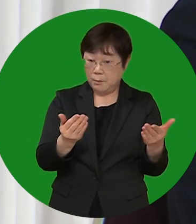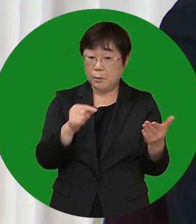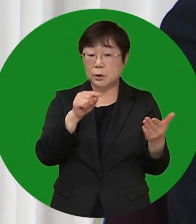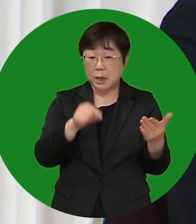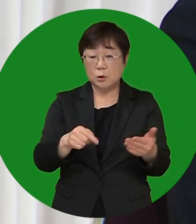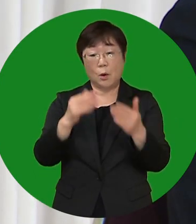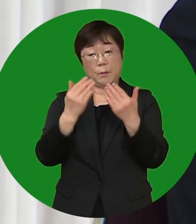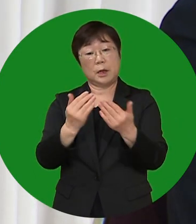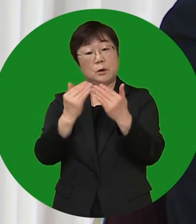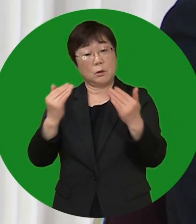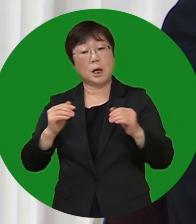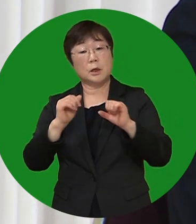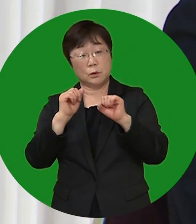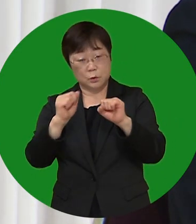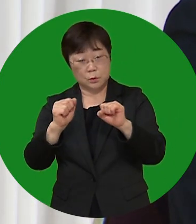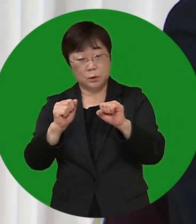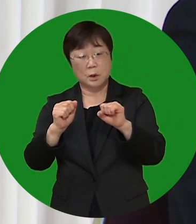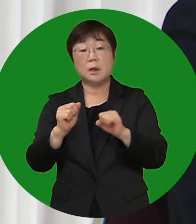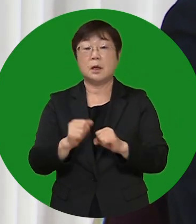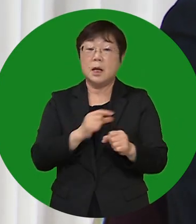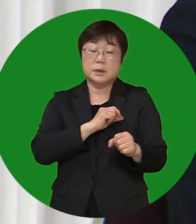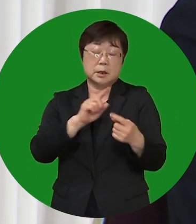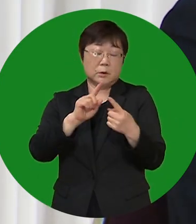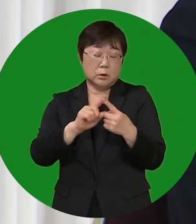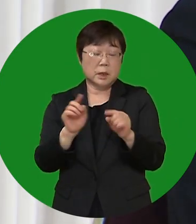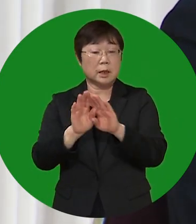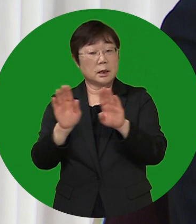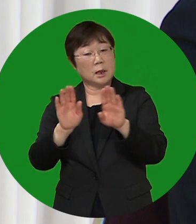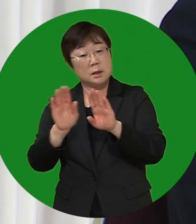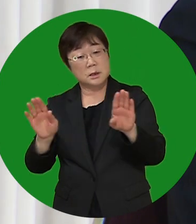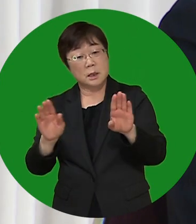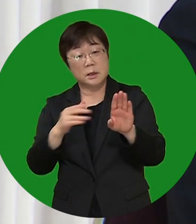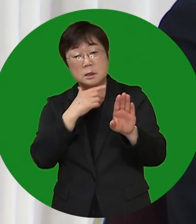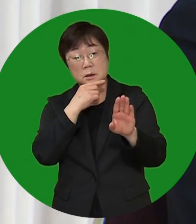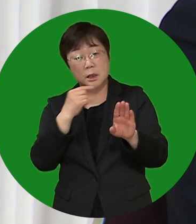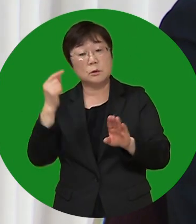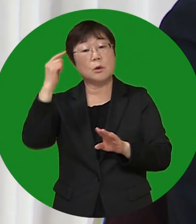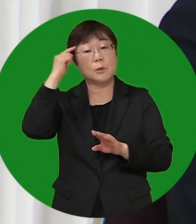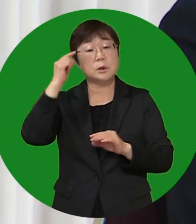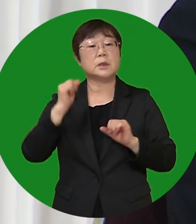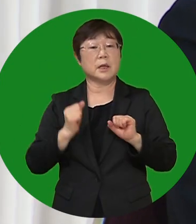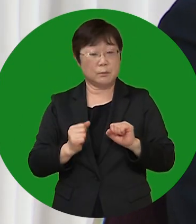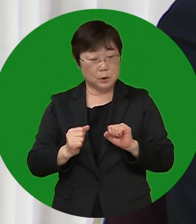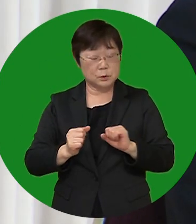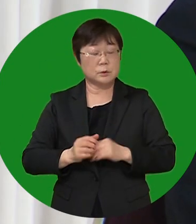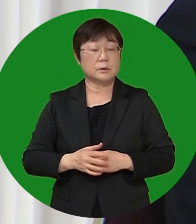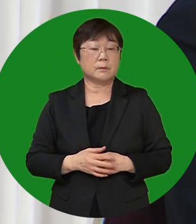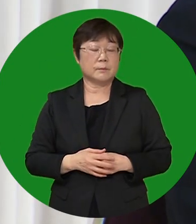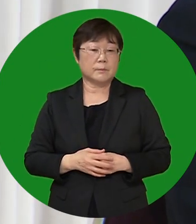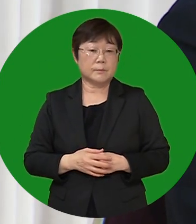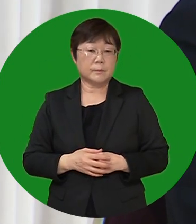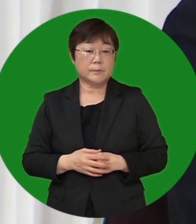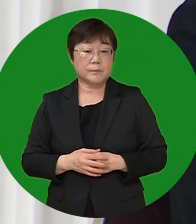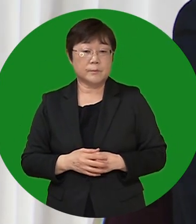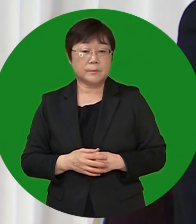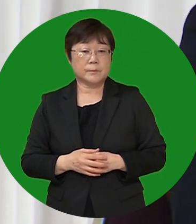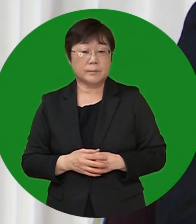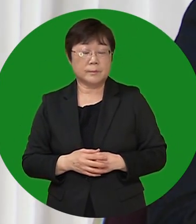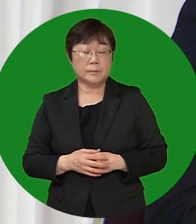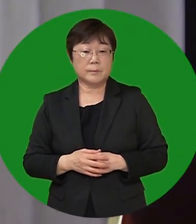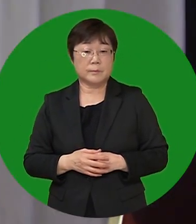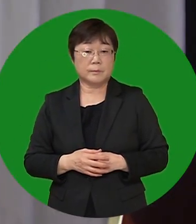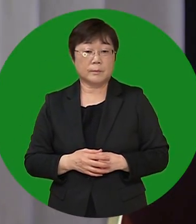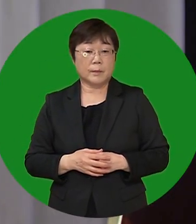勉強会をするであったりとかそういったこともですねまあ積極的につ開催していきたいかなというふうに思っているところです